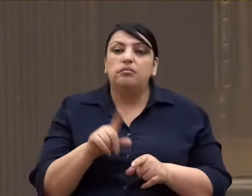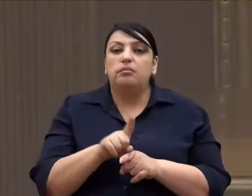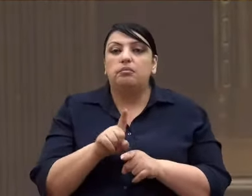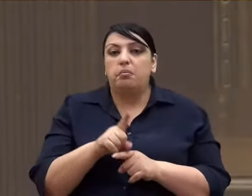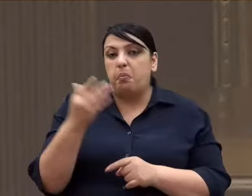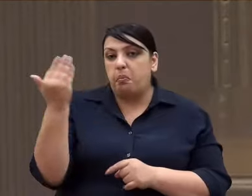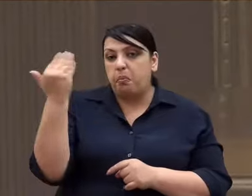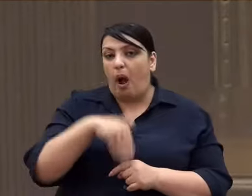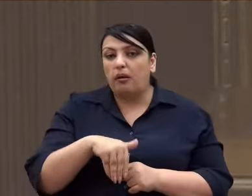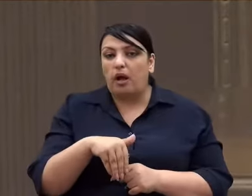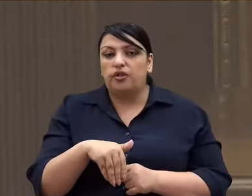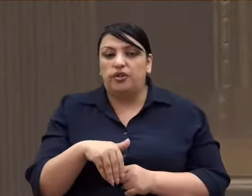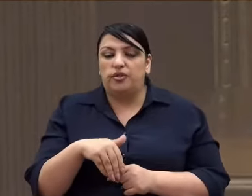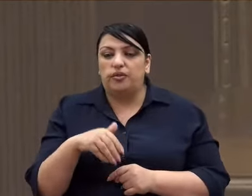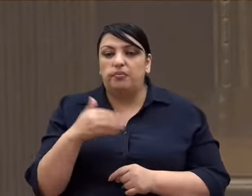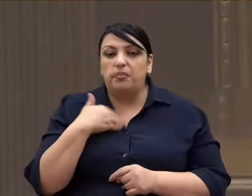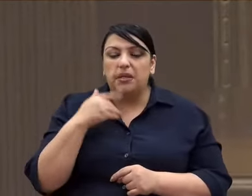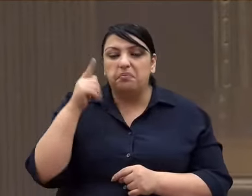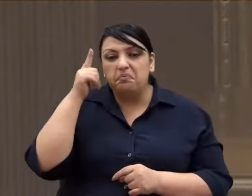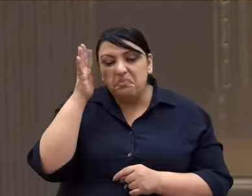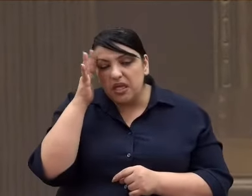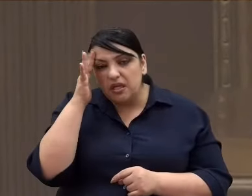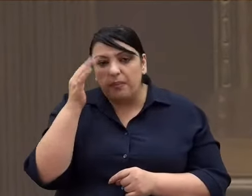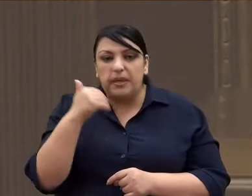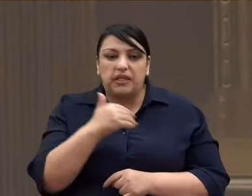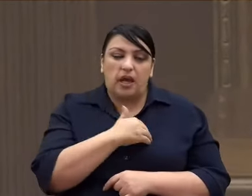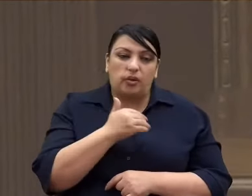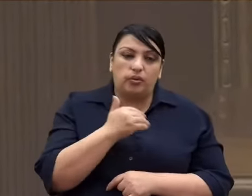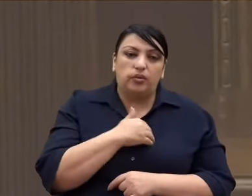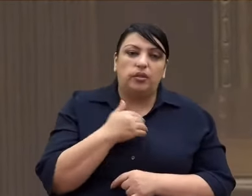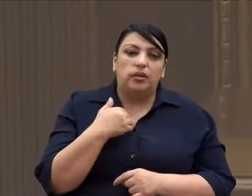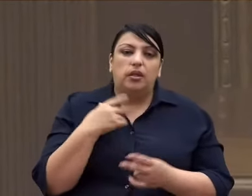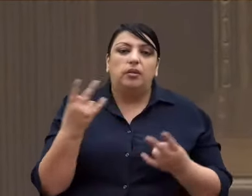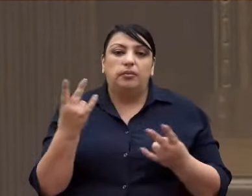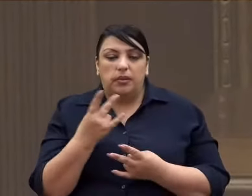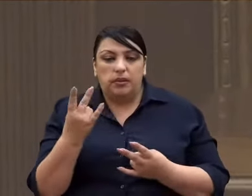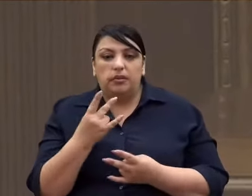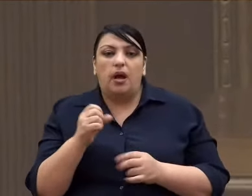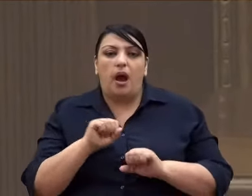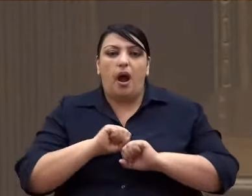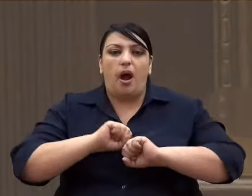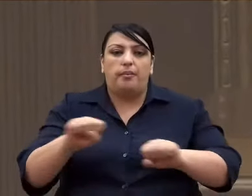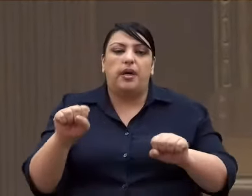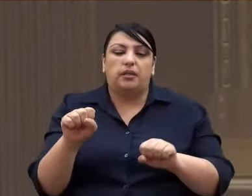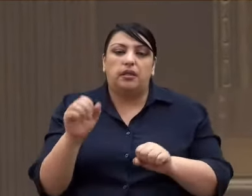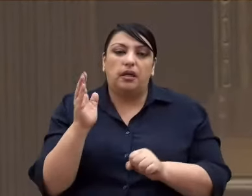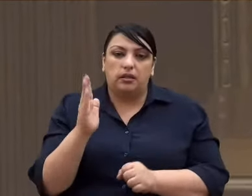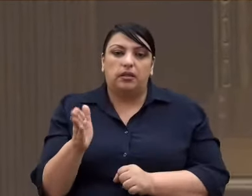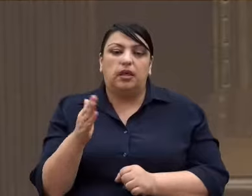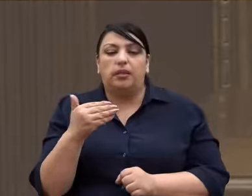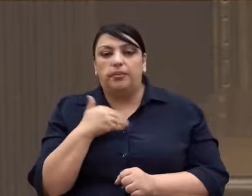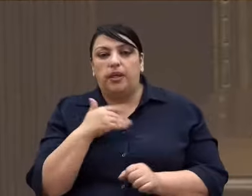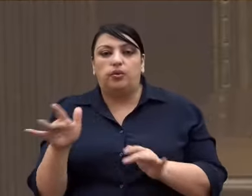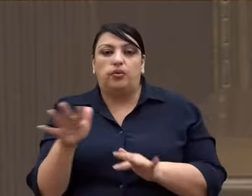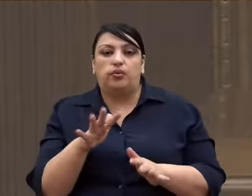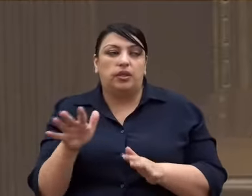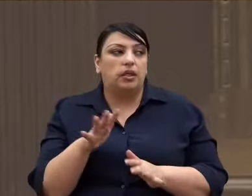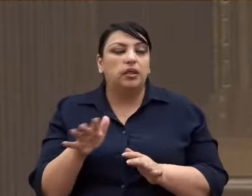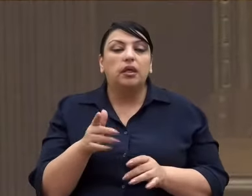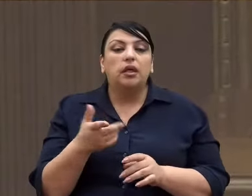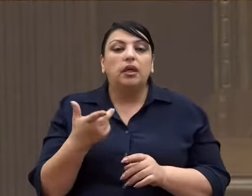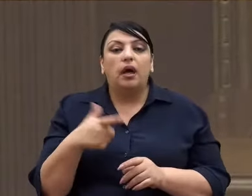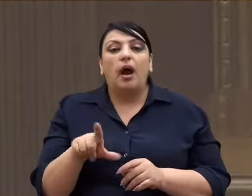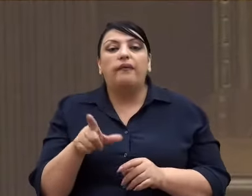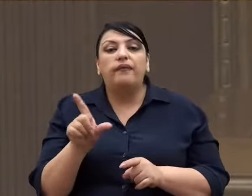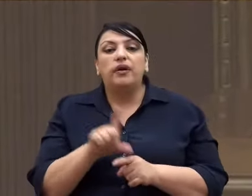առաջացնում մեր մտքի, մեր ցանկությունների, և պիտի համարձակ լինենք մեր նախաձեռնությունների մեջ, մեր և